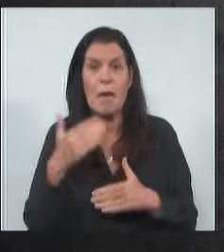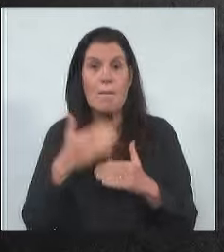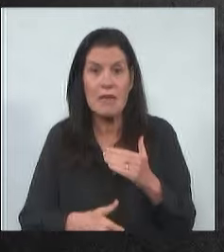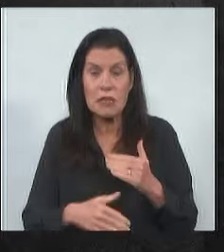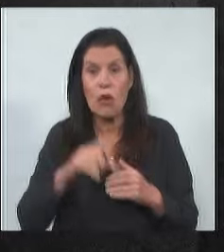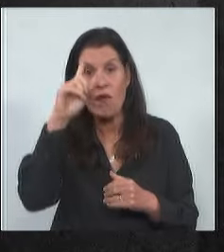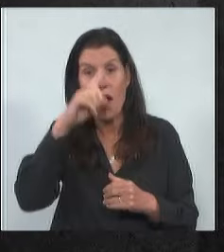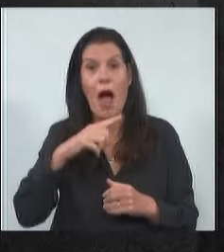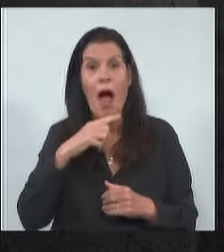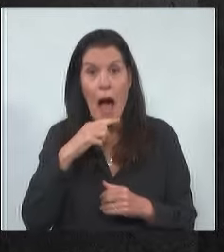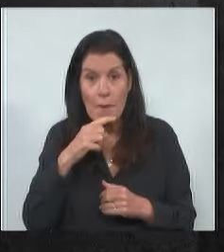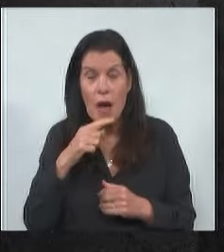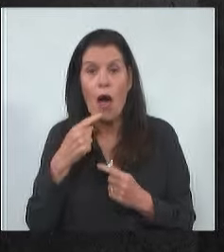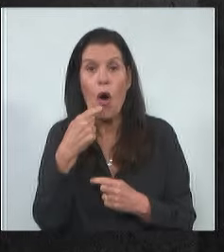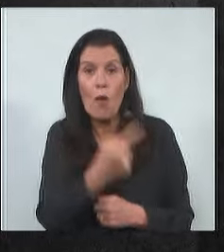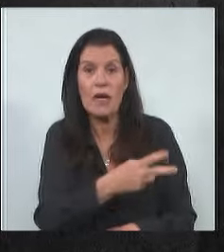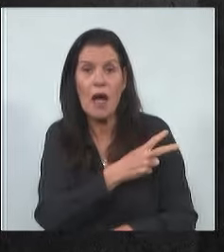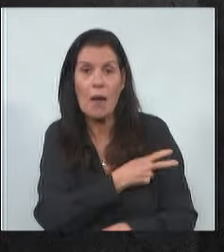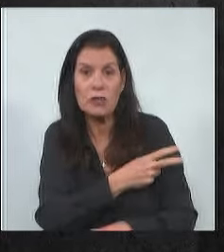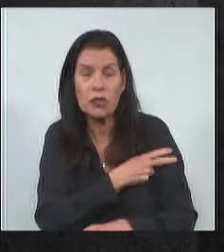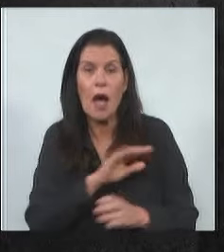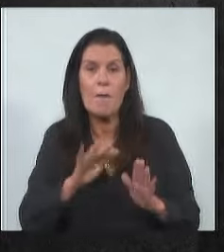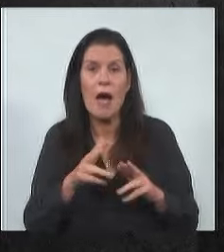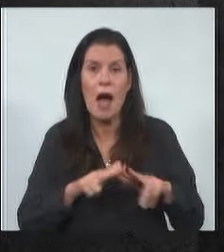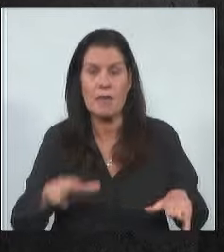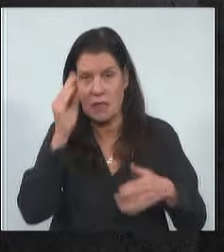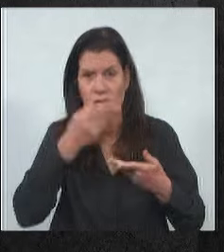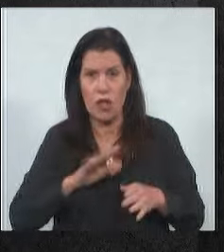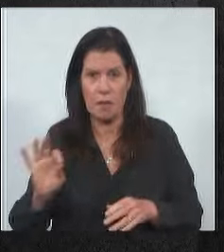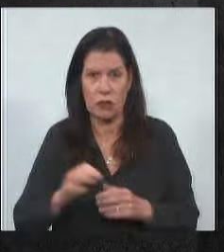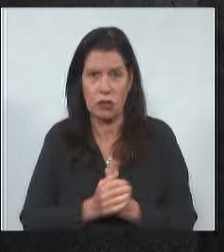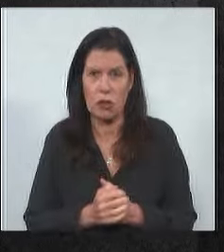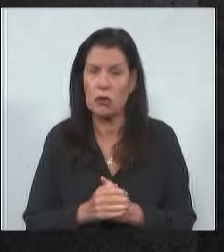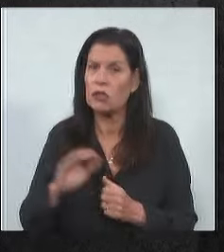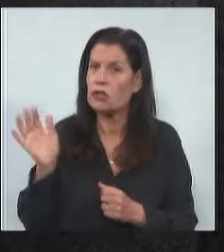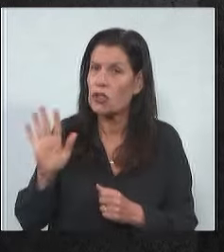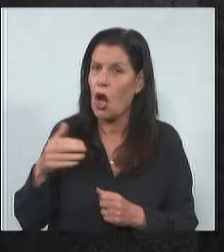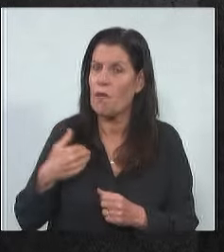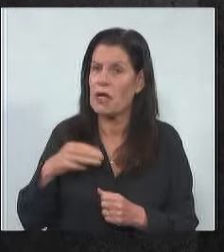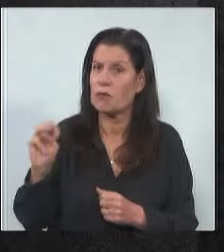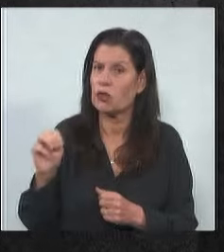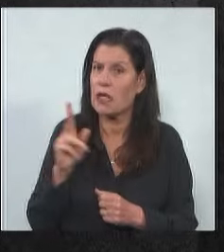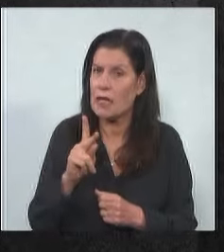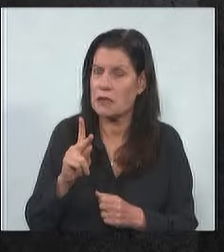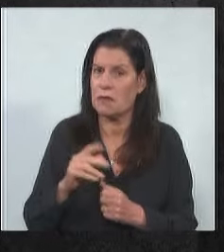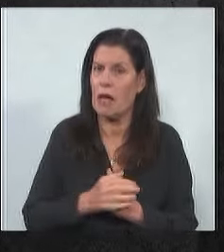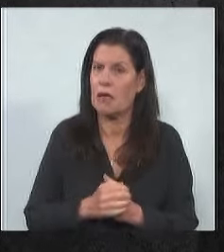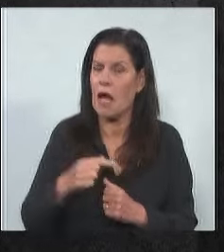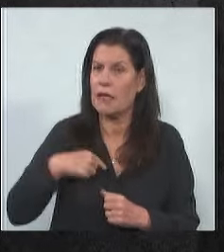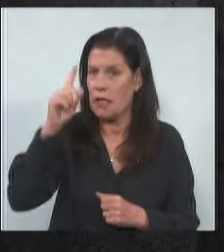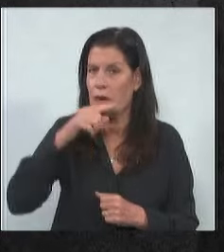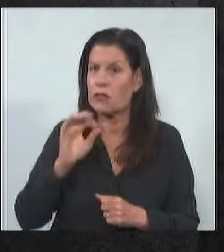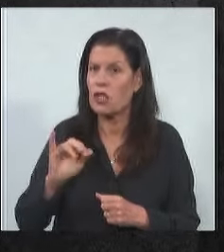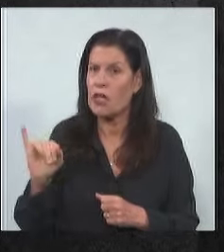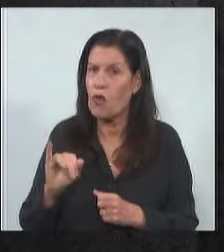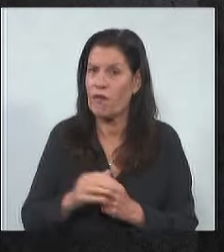מצבו של בנו. שלום, זה משה קסטלמן, אבא של יובל. כן, כן, כן. אני מאשר שהוא במצב מאוד קשה, קריטי, במצב קריטי